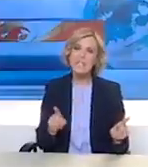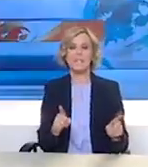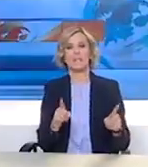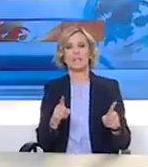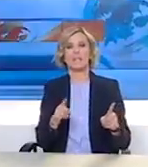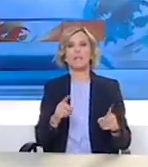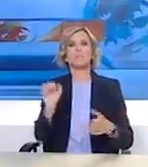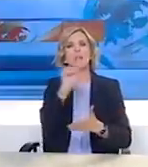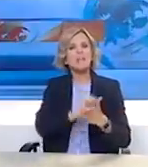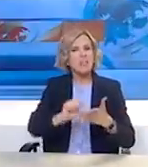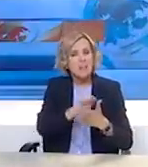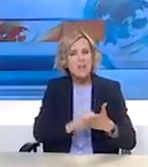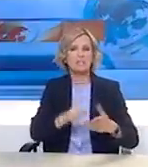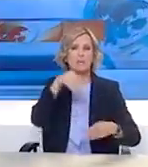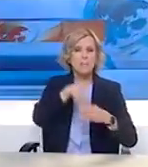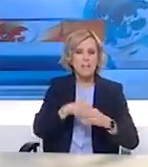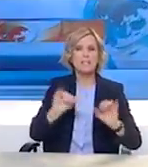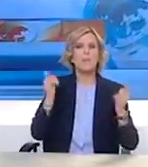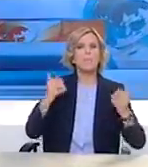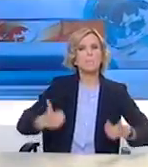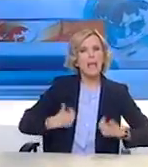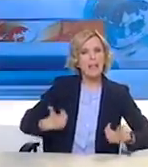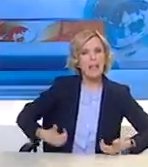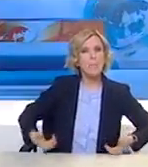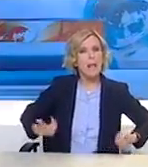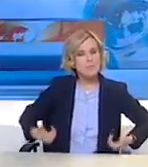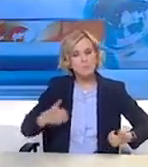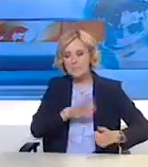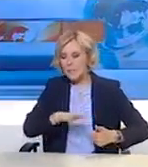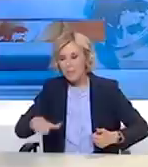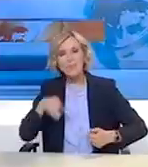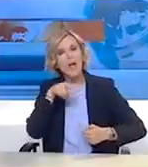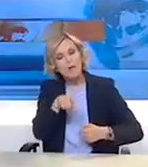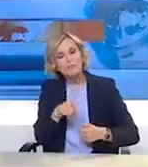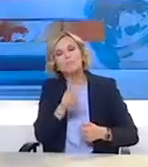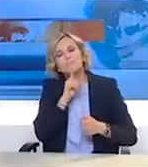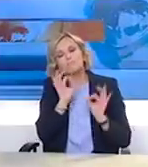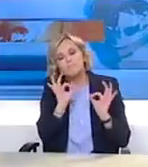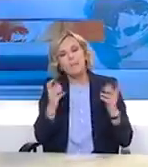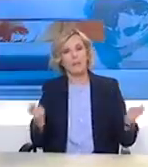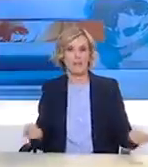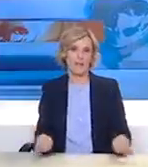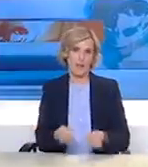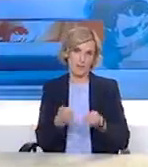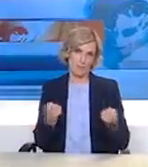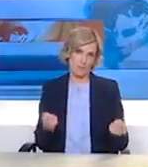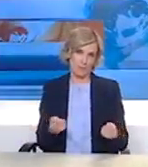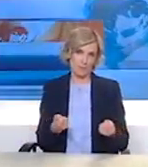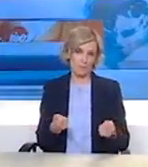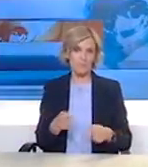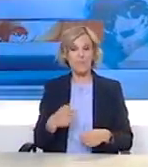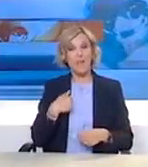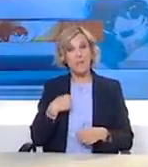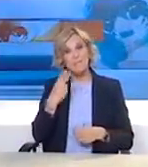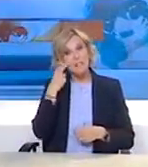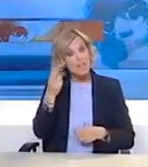στα κοινά του σπιτιού ήταν από τις πιο σημαντικές παρηγοριές και παραμένει αυτή τη περίοδο. Είδαμε πολύ χαρά να προσφέρονται στον κόσμο